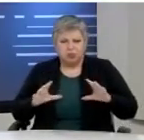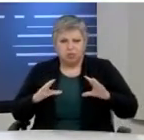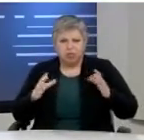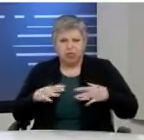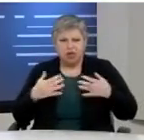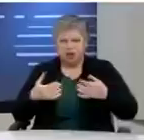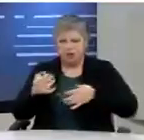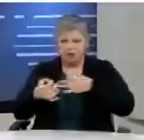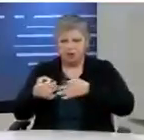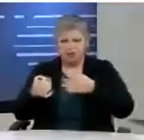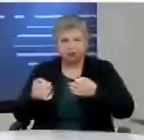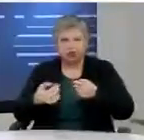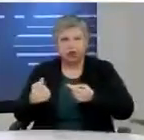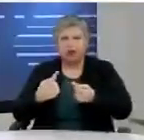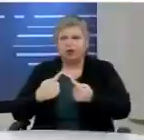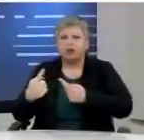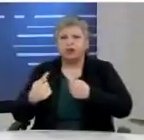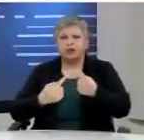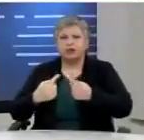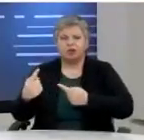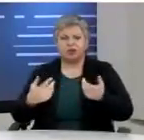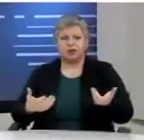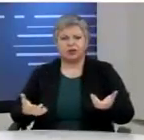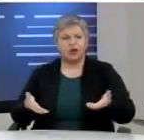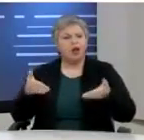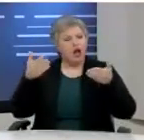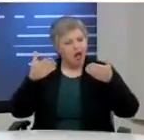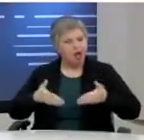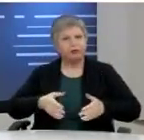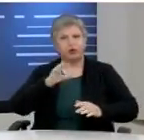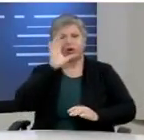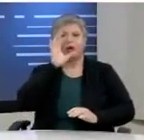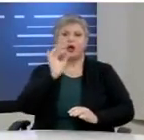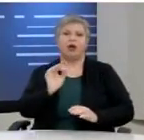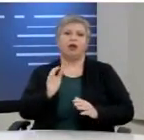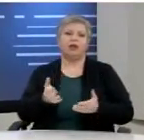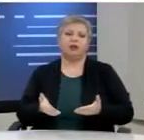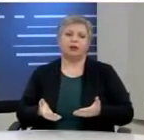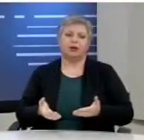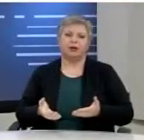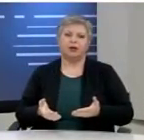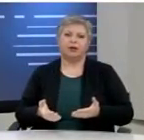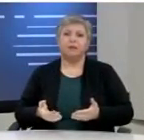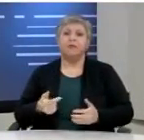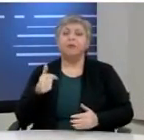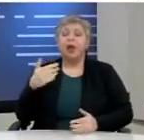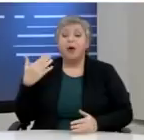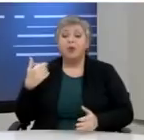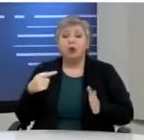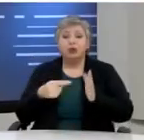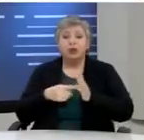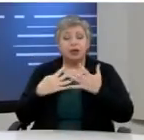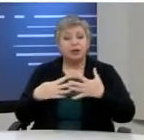συζήτηση. Αυτή είναι η αλήθεια, κυρίες και κύριοι συνάδελφοι. για το τι έγινε από το 92 μέχρι